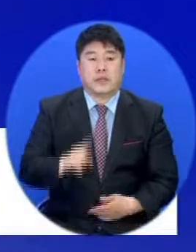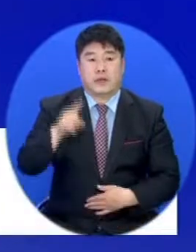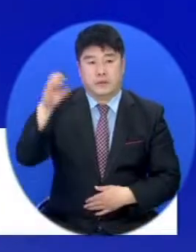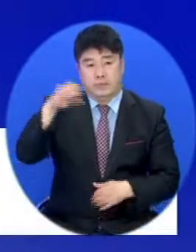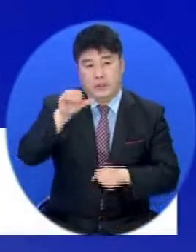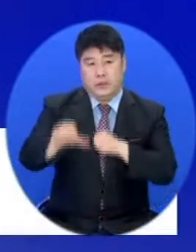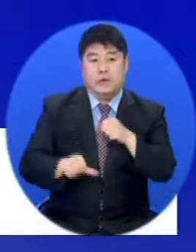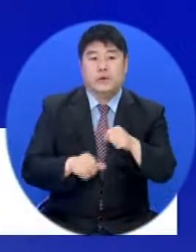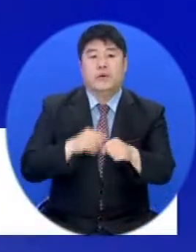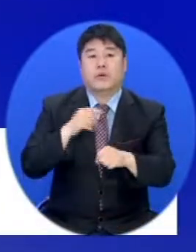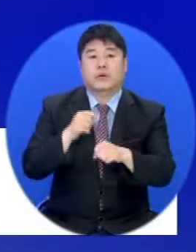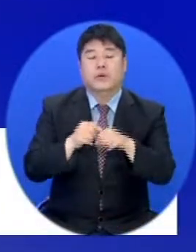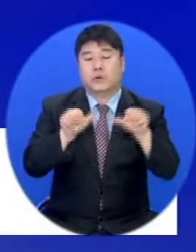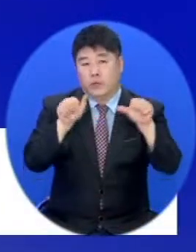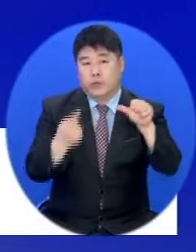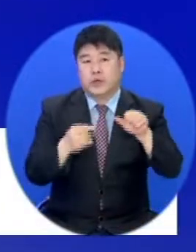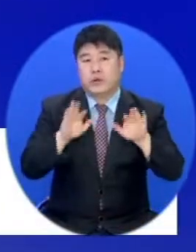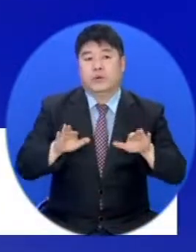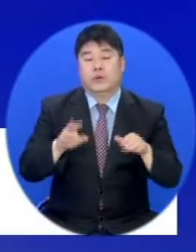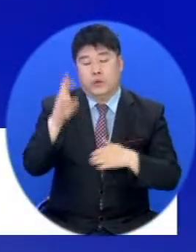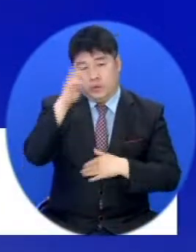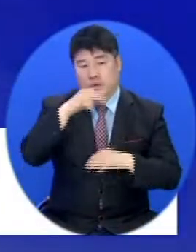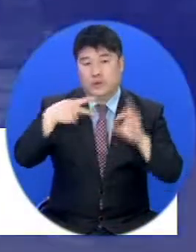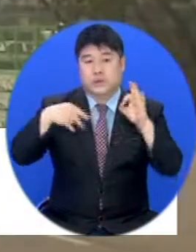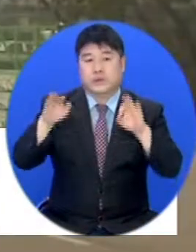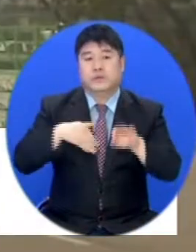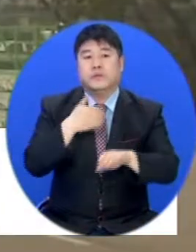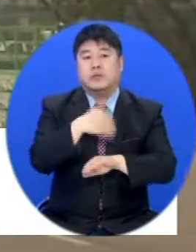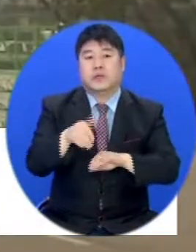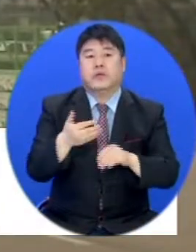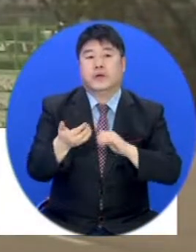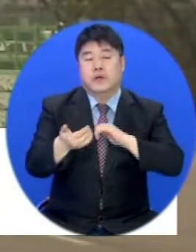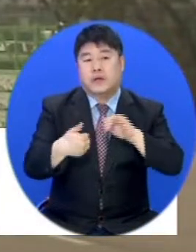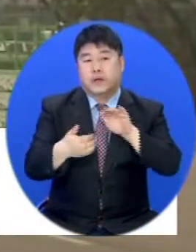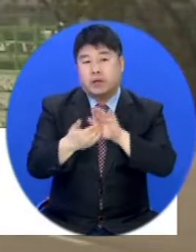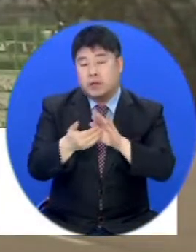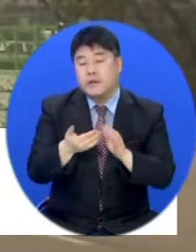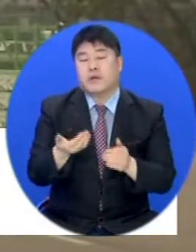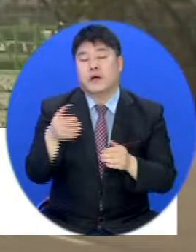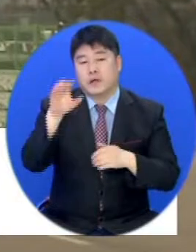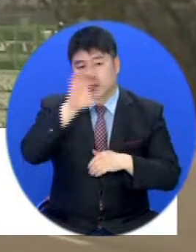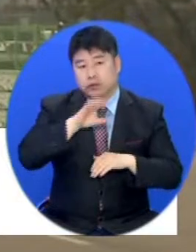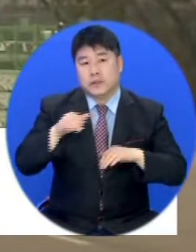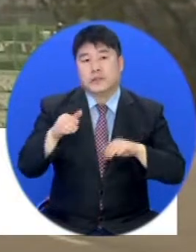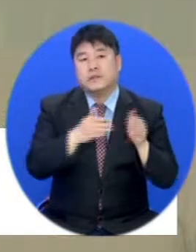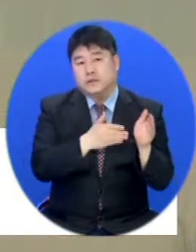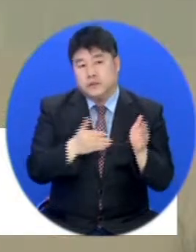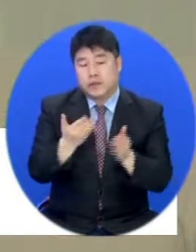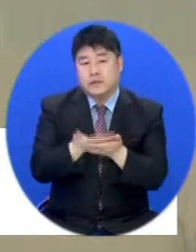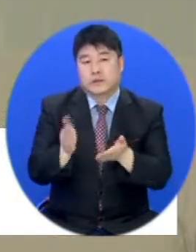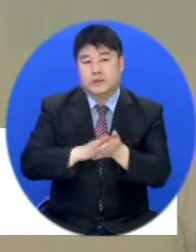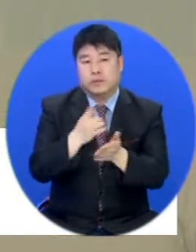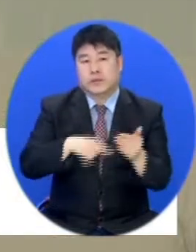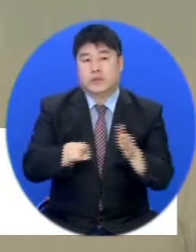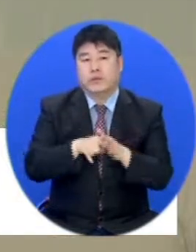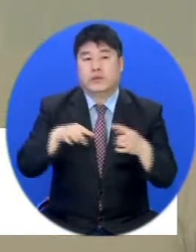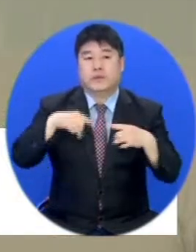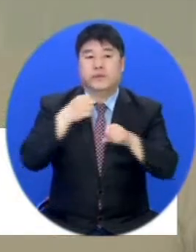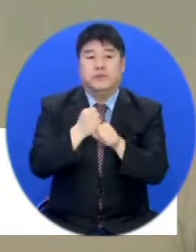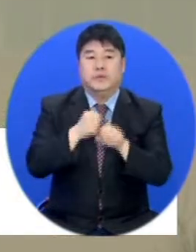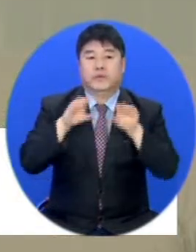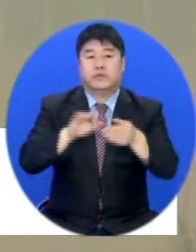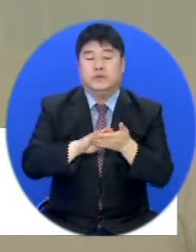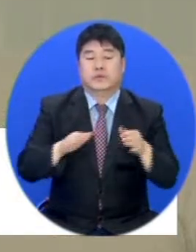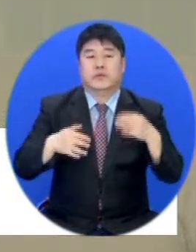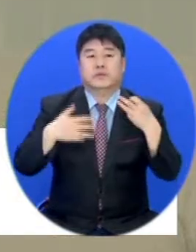한빛원전 5호기가 오늘 오전 10시부터 계획 예방 정비를 위해 발전을 중단했습니다. 한국수력원자력은